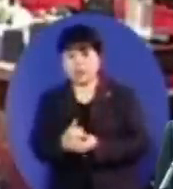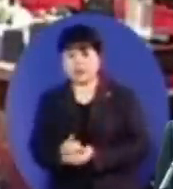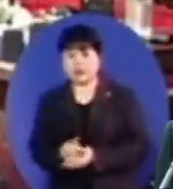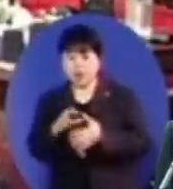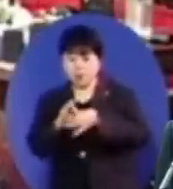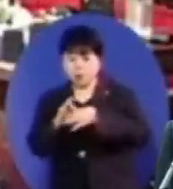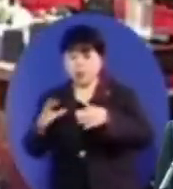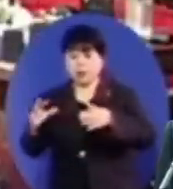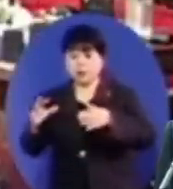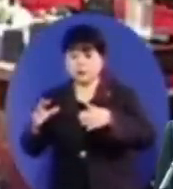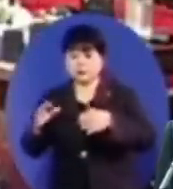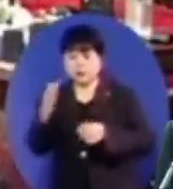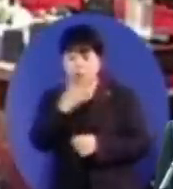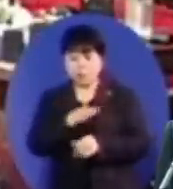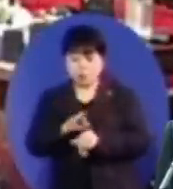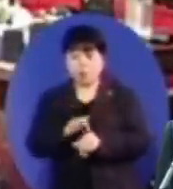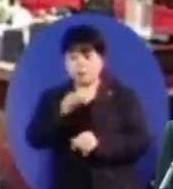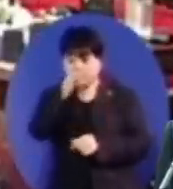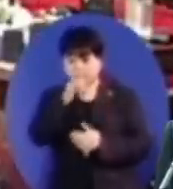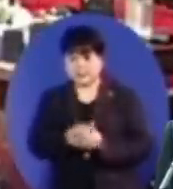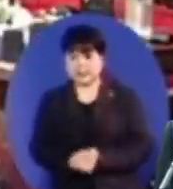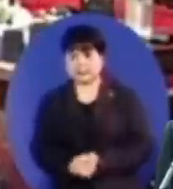상관이 없는